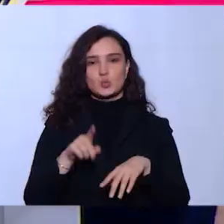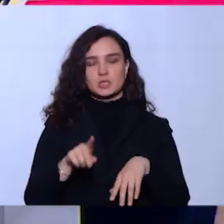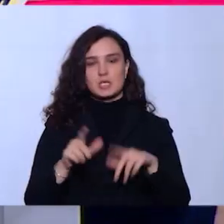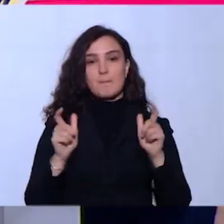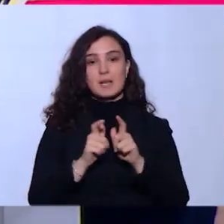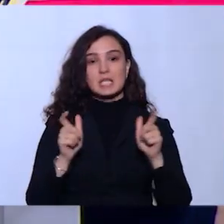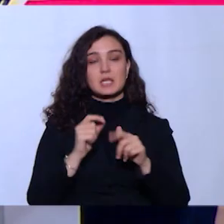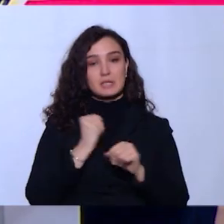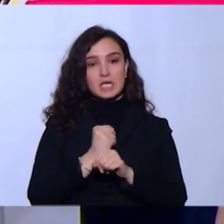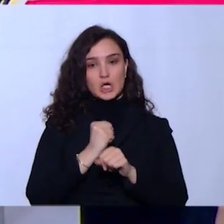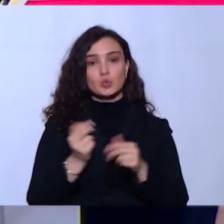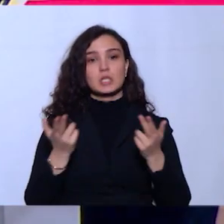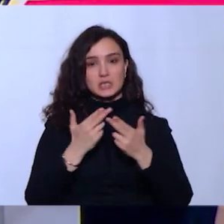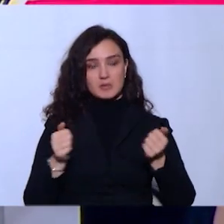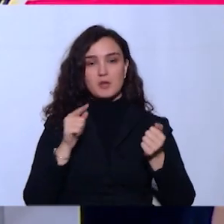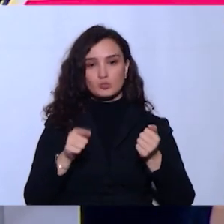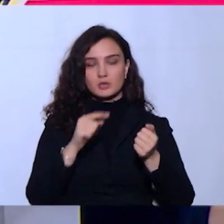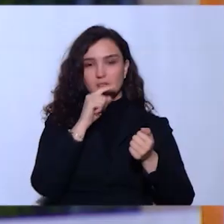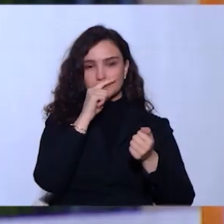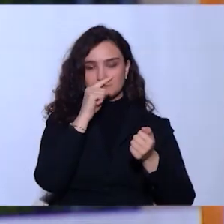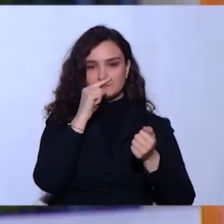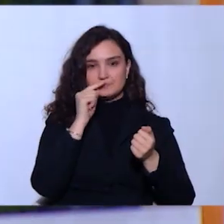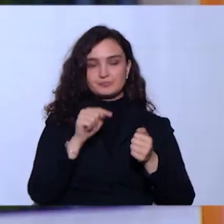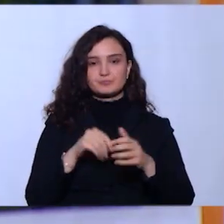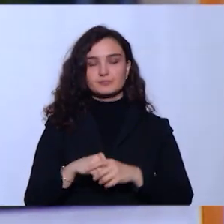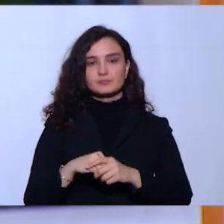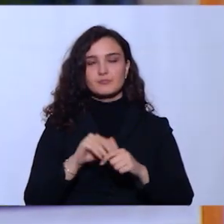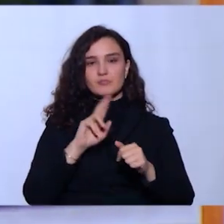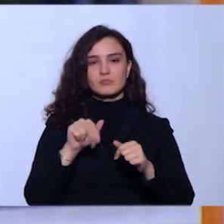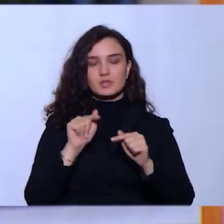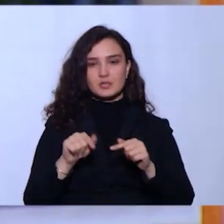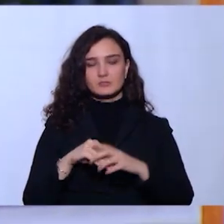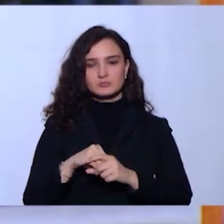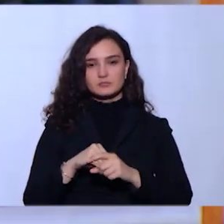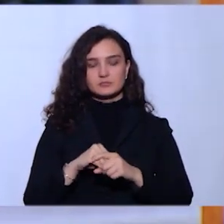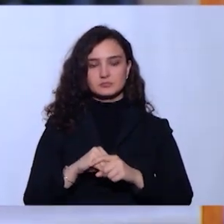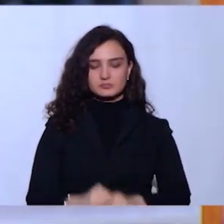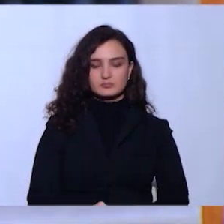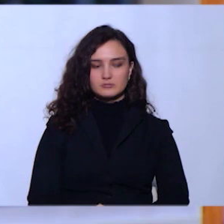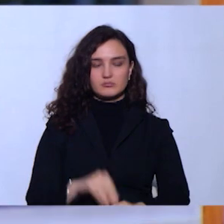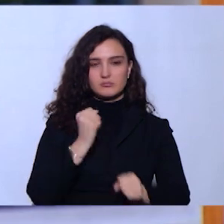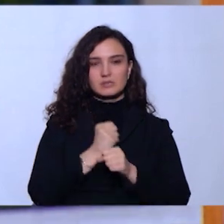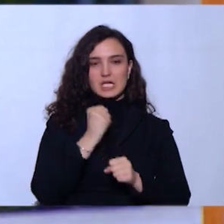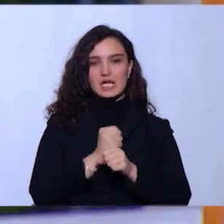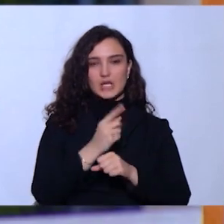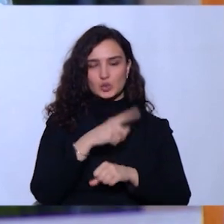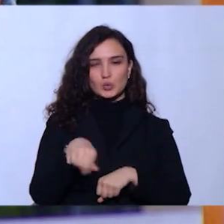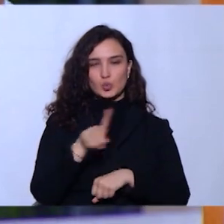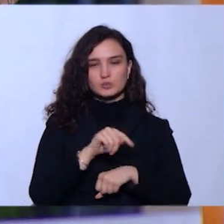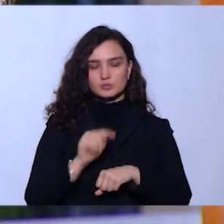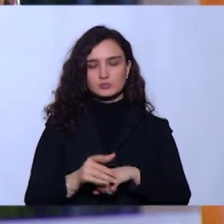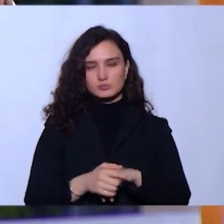ბარათები გააკეთონ, რა თქმა უნდა. და გააკეთონ იცით რა,